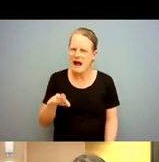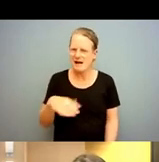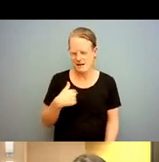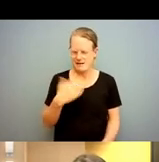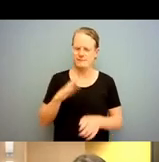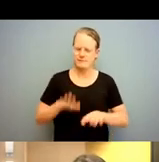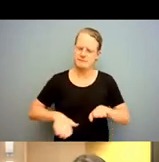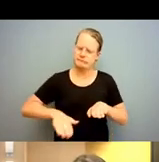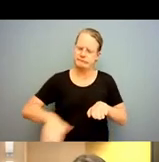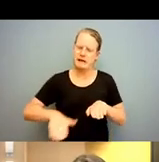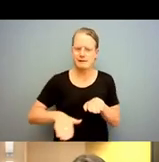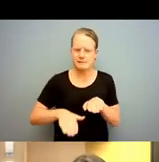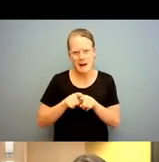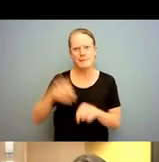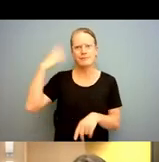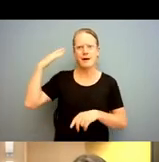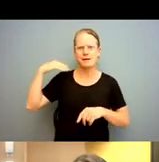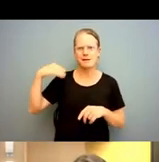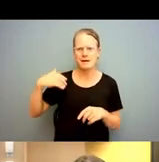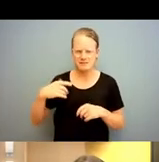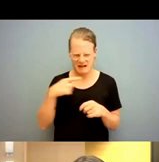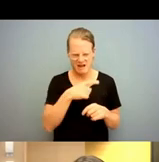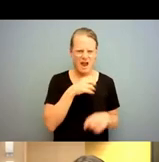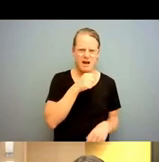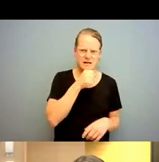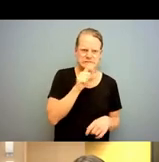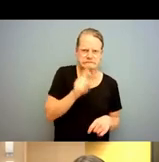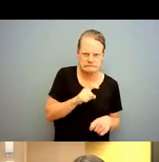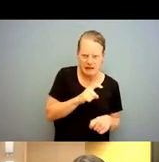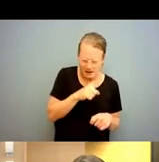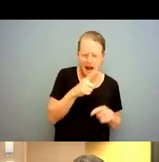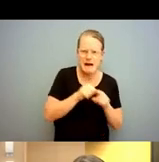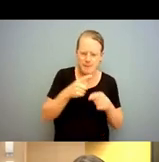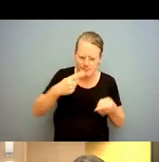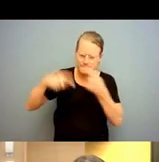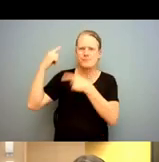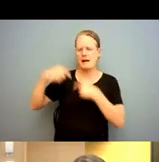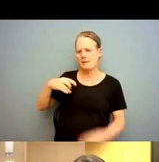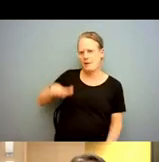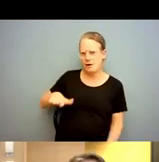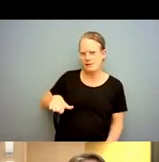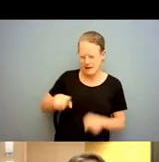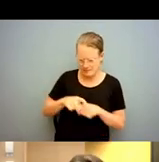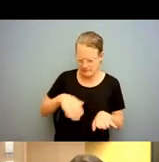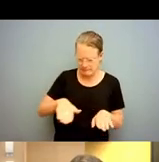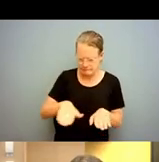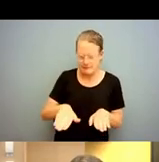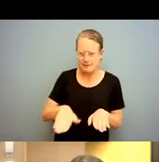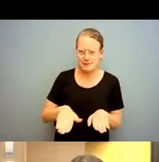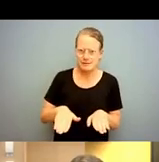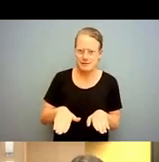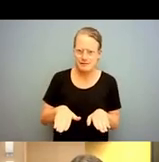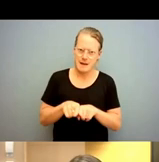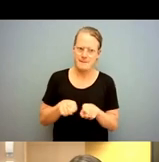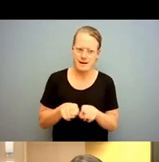Vaikke se on ilänke fitnan sun männä vuota käsepäiks mankalo johkäi, leison täältä ollemin tohko miestä juohkepäivi.